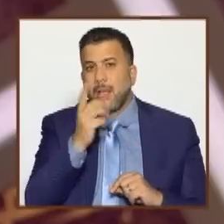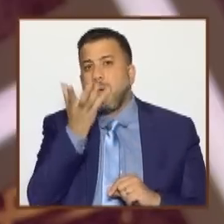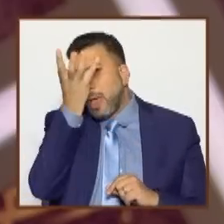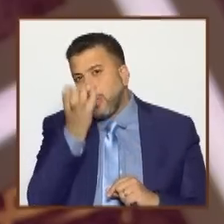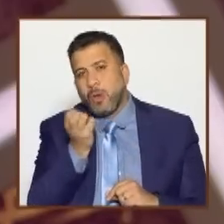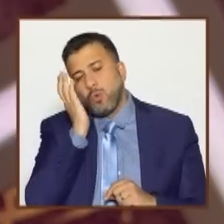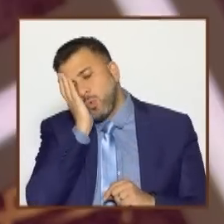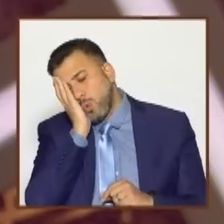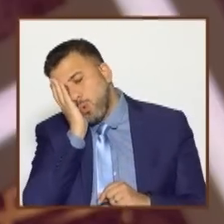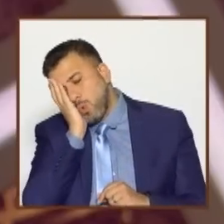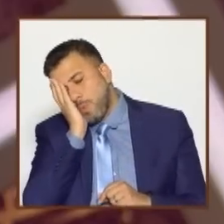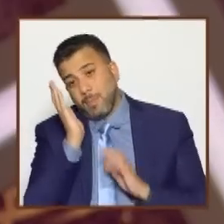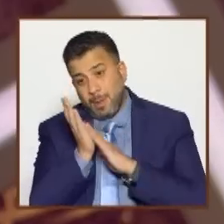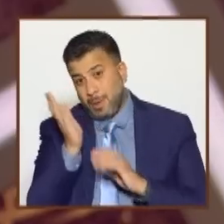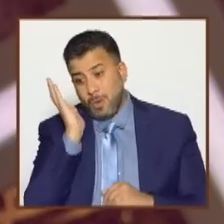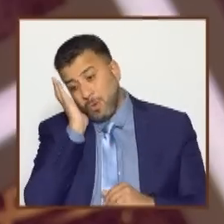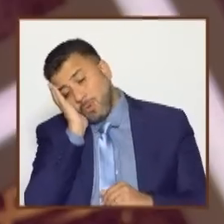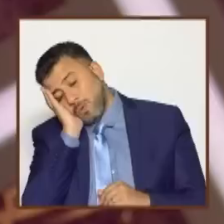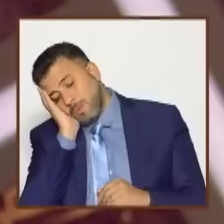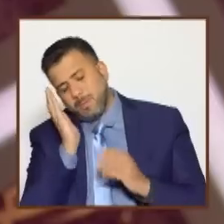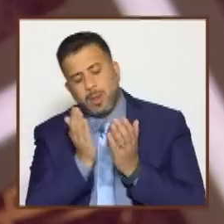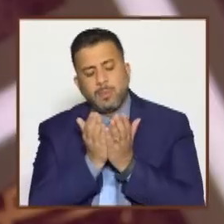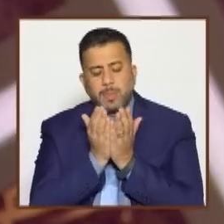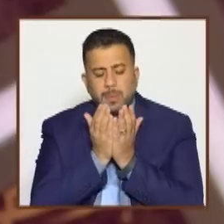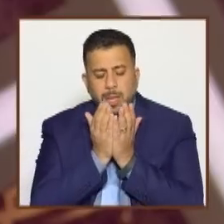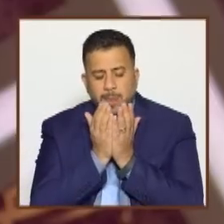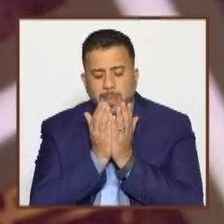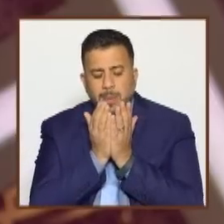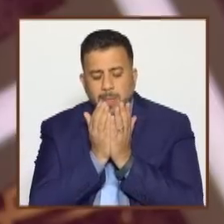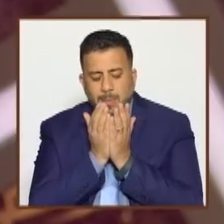الإنسان لينام وضع جنبه فتح يديه وقرأ فيهما